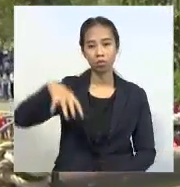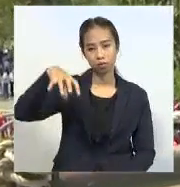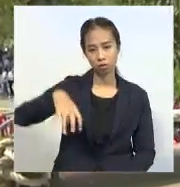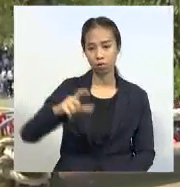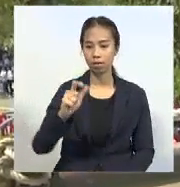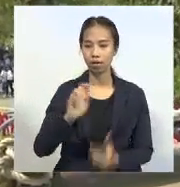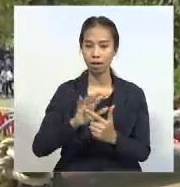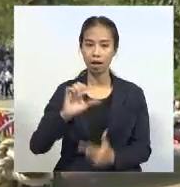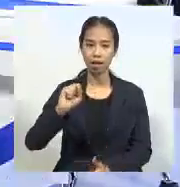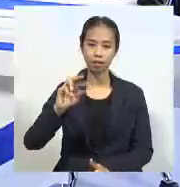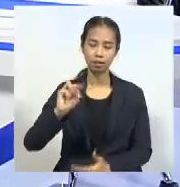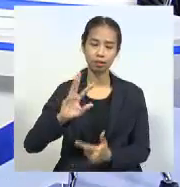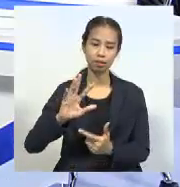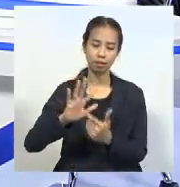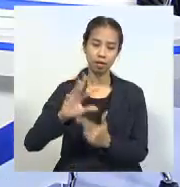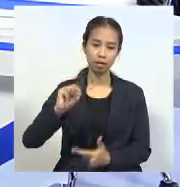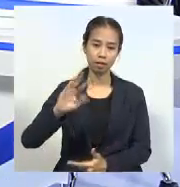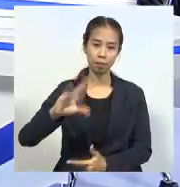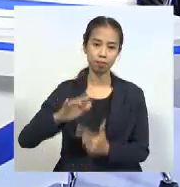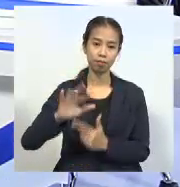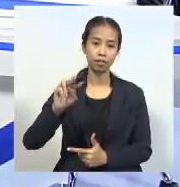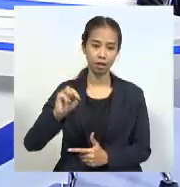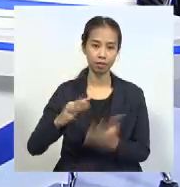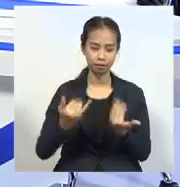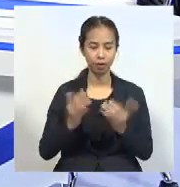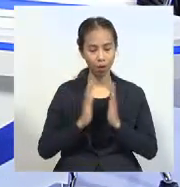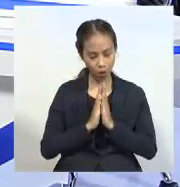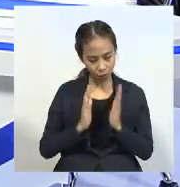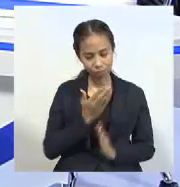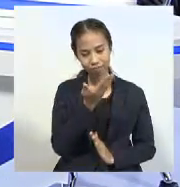ค่ะคุณปวีณาคุณสุพนันท์คะ ค่ะขอบคุณคุณลีลียาค่ะ